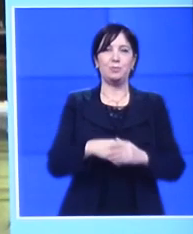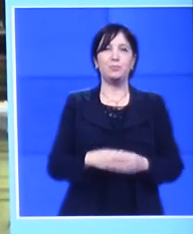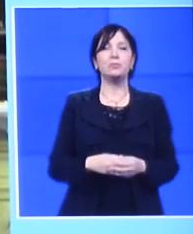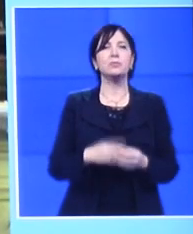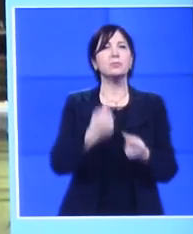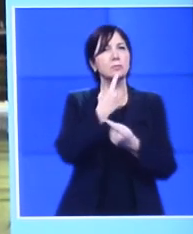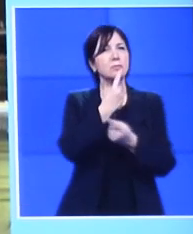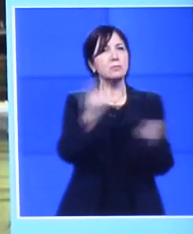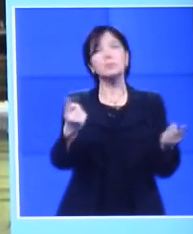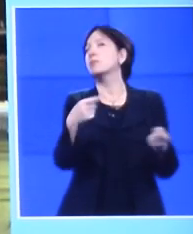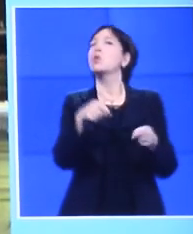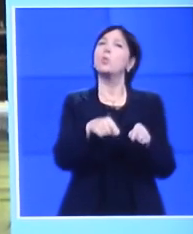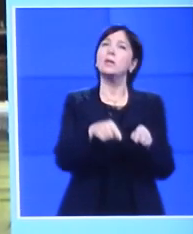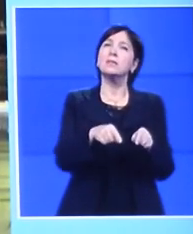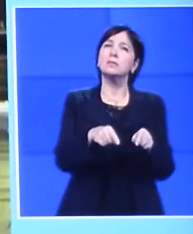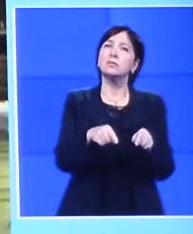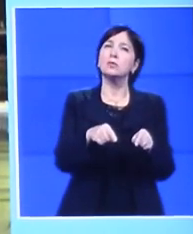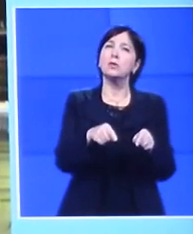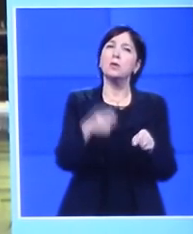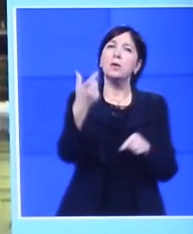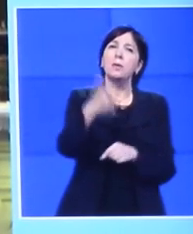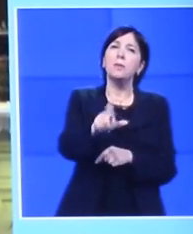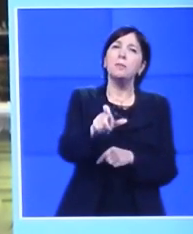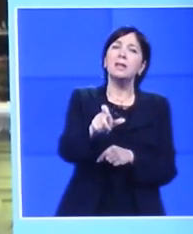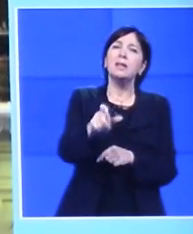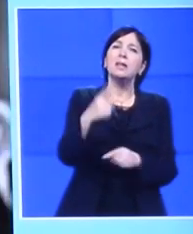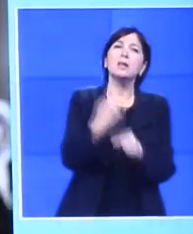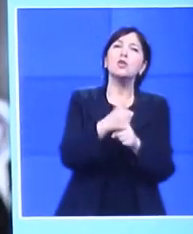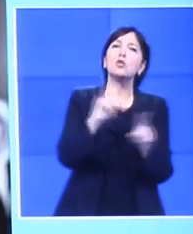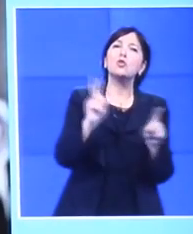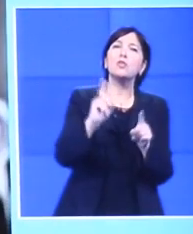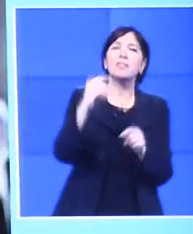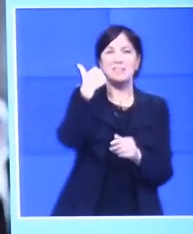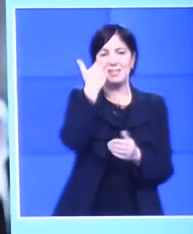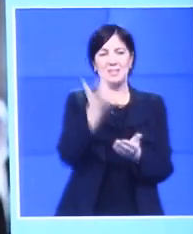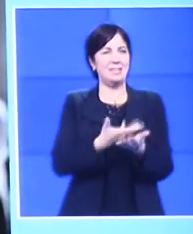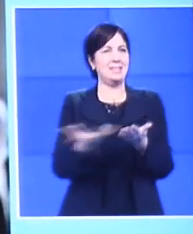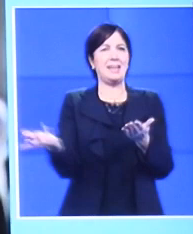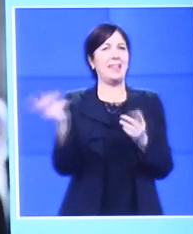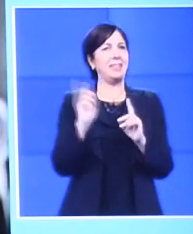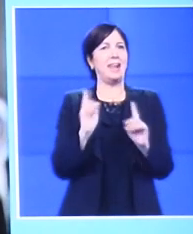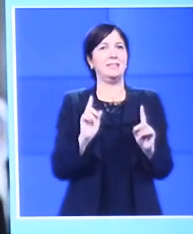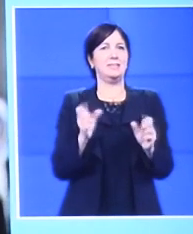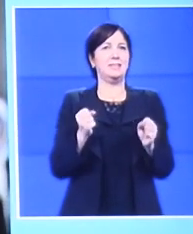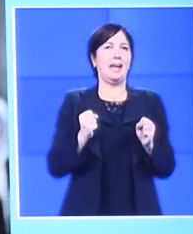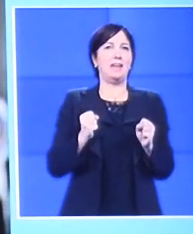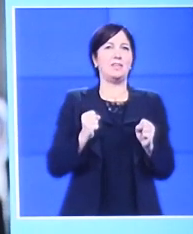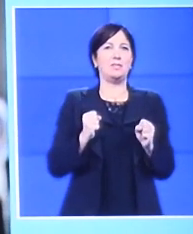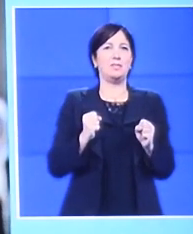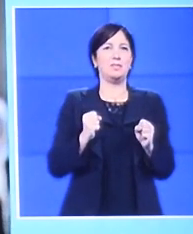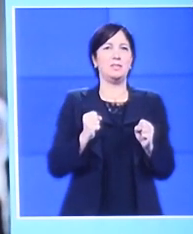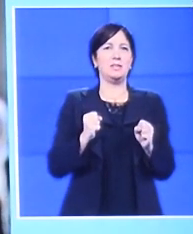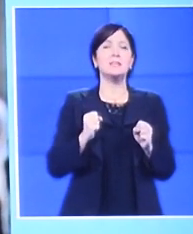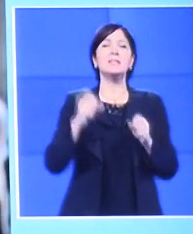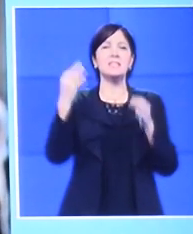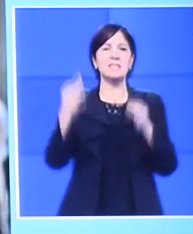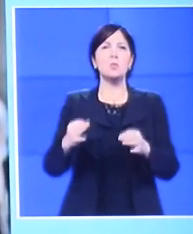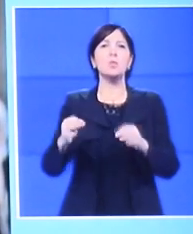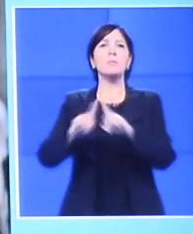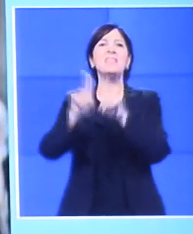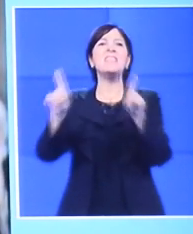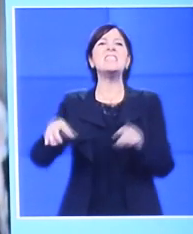Vi ho detto queste cose perché non abbiate a scandalizzarvi. Vi scacceranno dalle